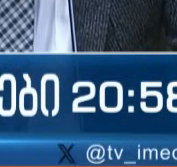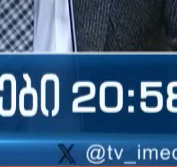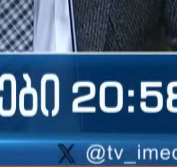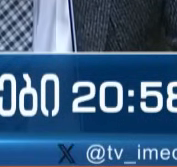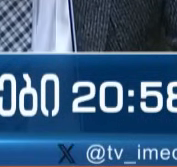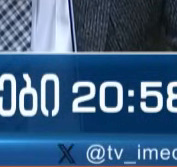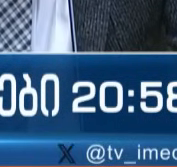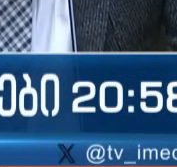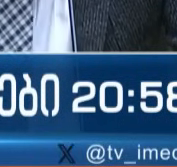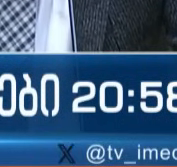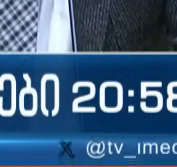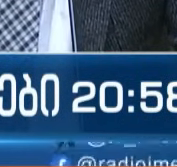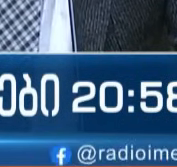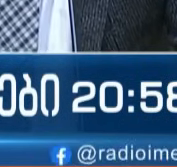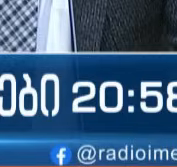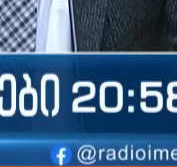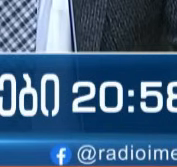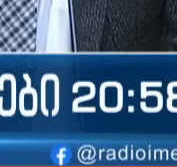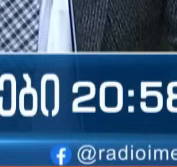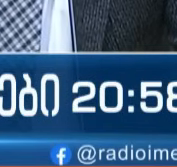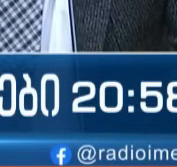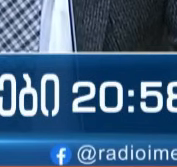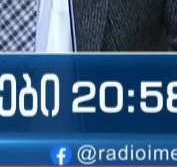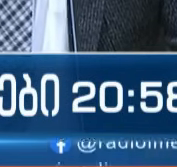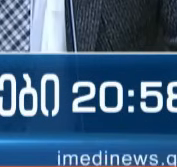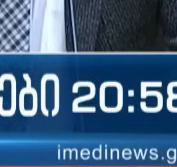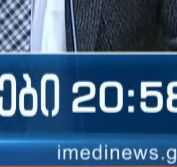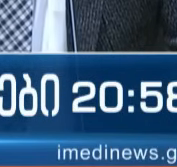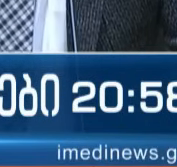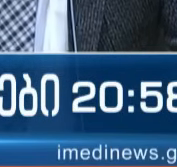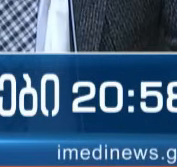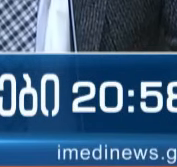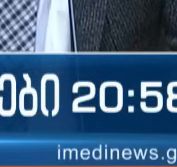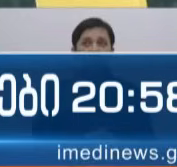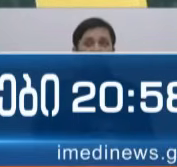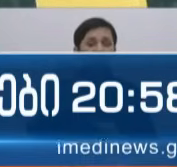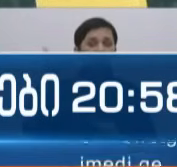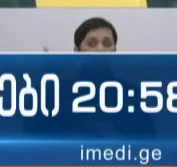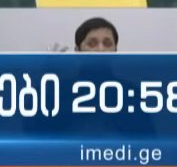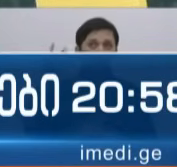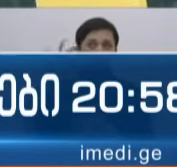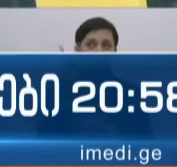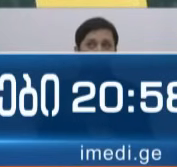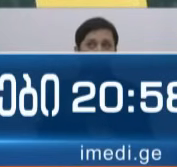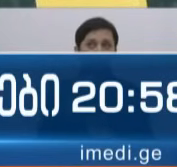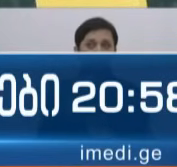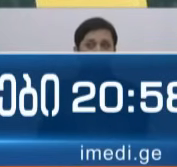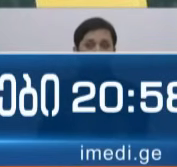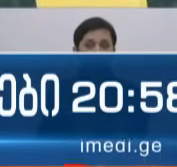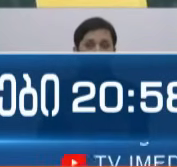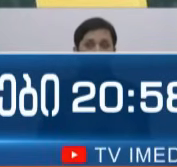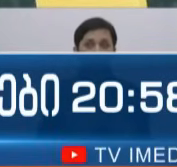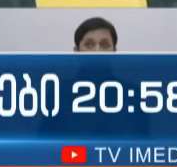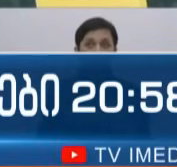კანდიდატისთვის ნდობის გამოცხადებით უნდა დასრულდეს დღევანდელი დღე, ახლა უმრავლესობის წარმომადგენლები გამოდიან ტრიბუნასთან. Რამოდენიმე მაგალითს, იმიტომ